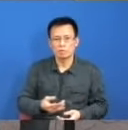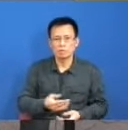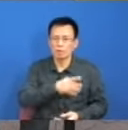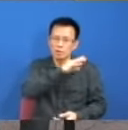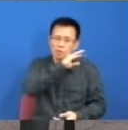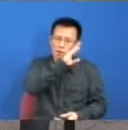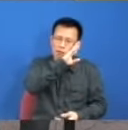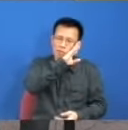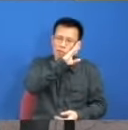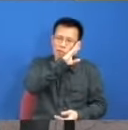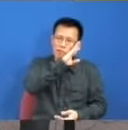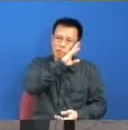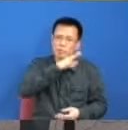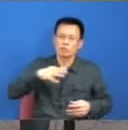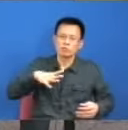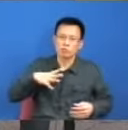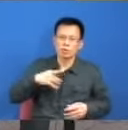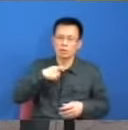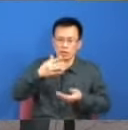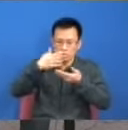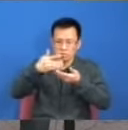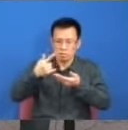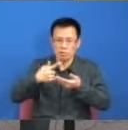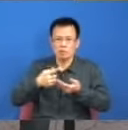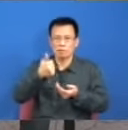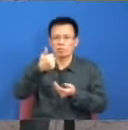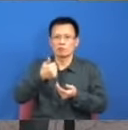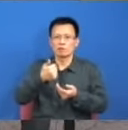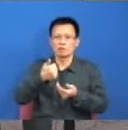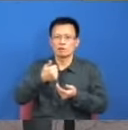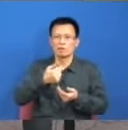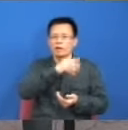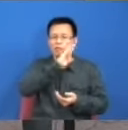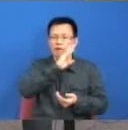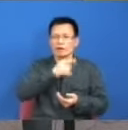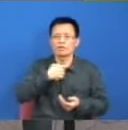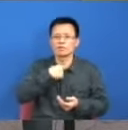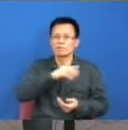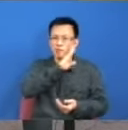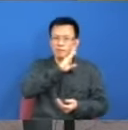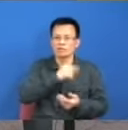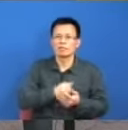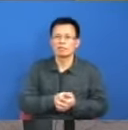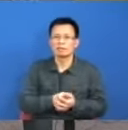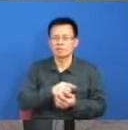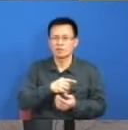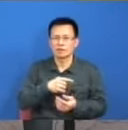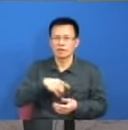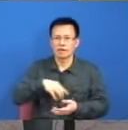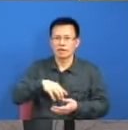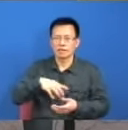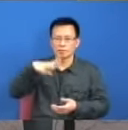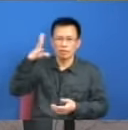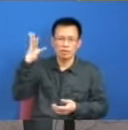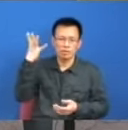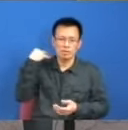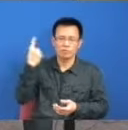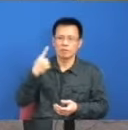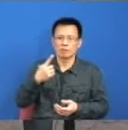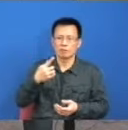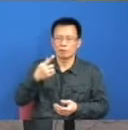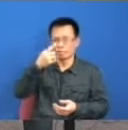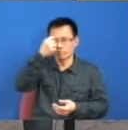覺，沖個熱水涼嚇？ 一定要 食餐好嘅好嘢先嚇。 瞓覺吧 嚇、啊，已經休息啊，真係啊， 真係搞咗成日，搞成